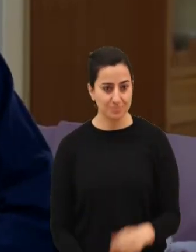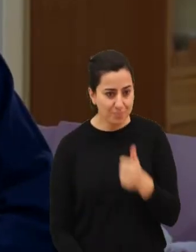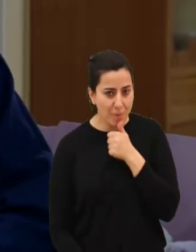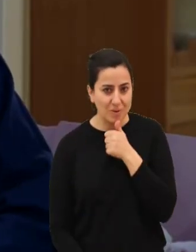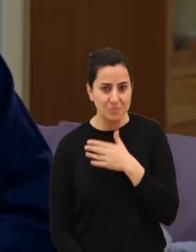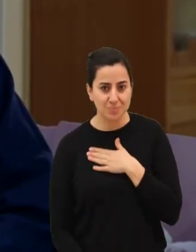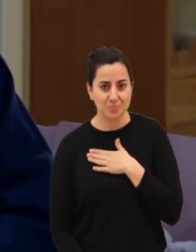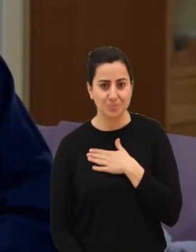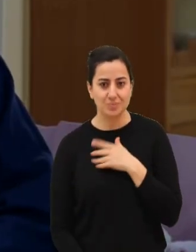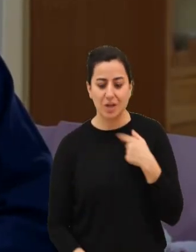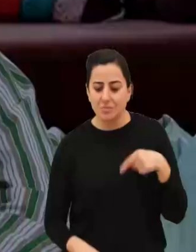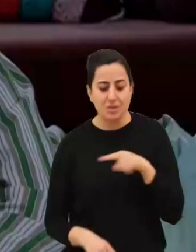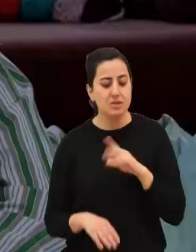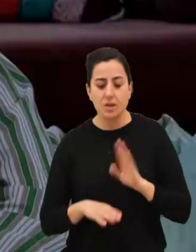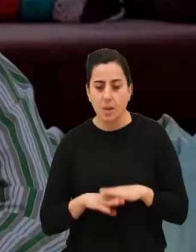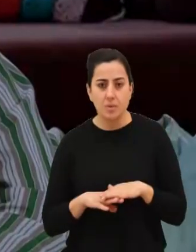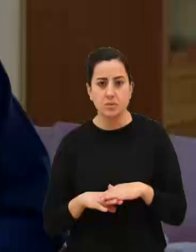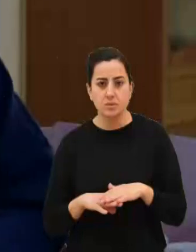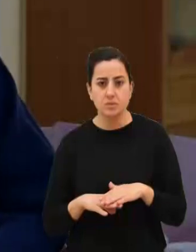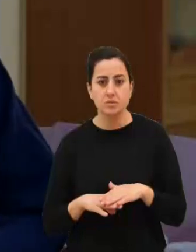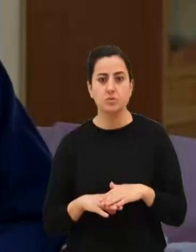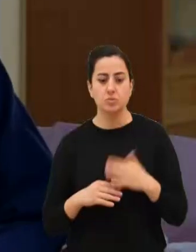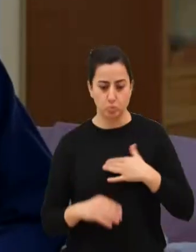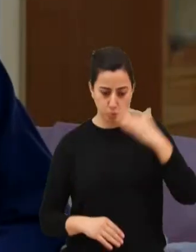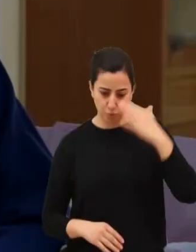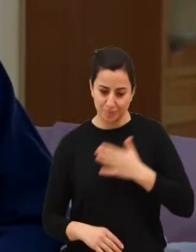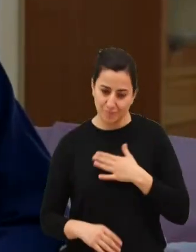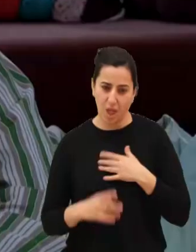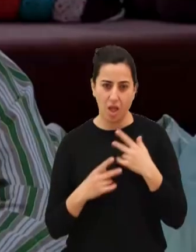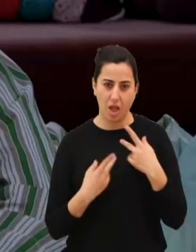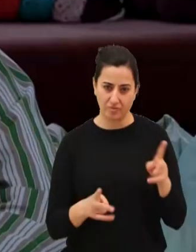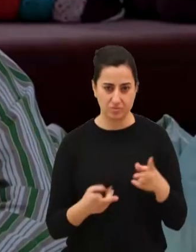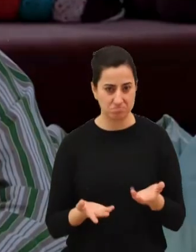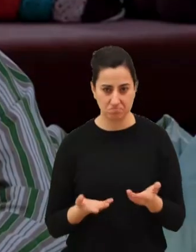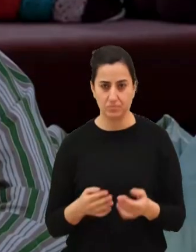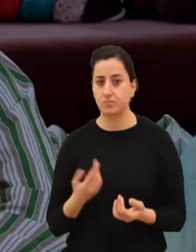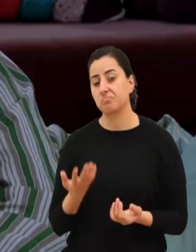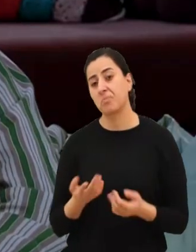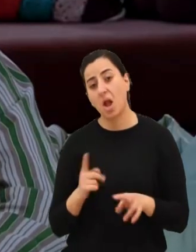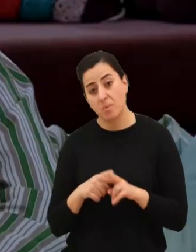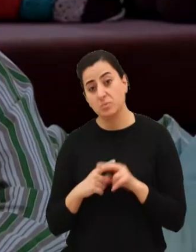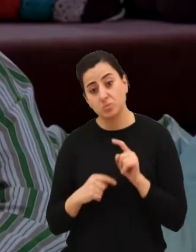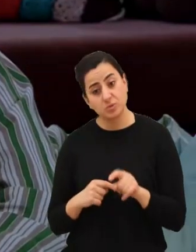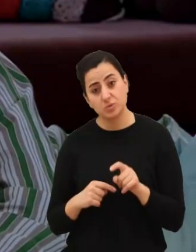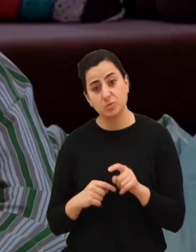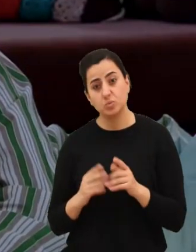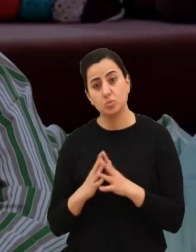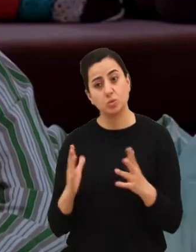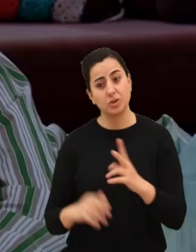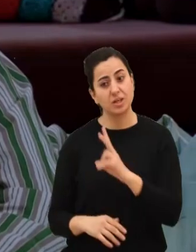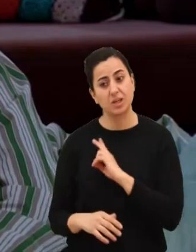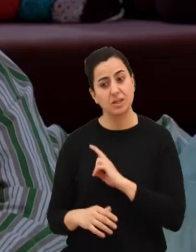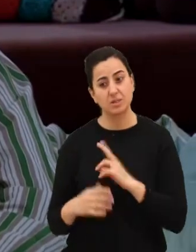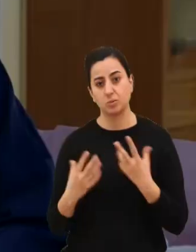Babacığım, biz ne yapsak? Ne yapalım? Büyüklük bizde mi kalsa acaba? Vallahi Ahmetciğim, bu gidişte büyüklük zaten